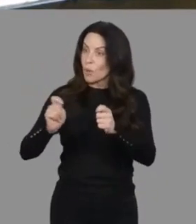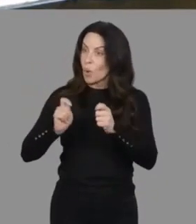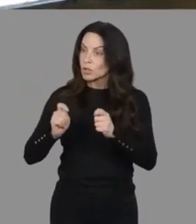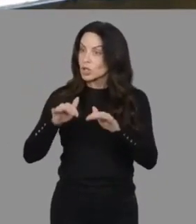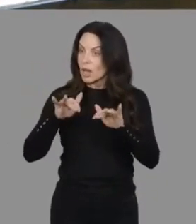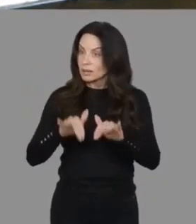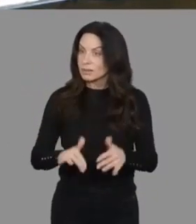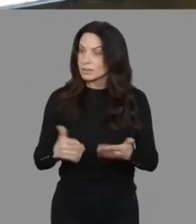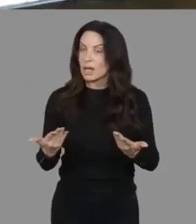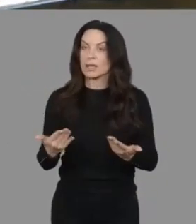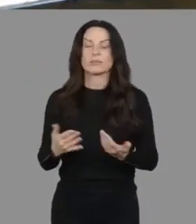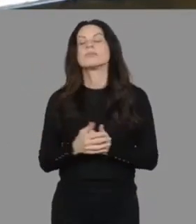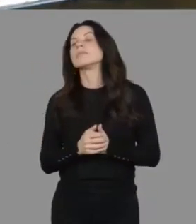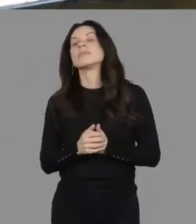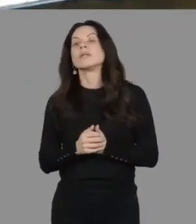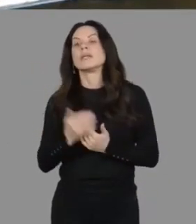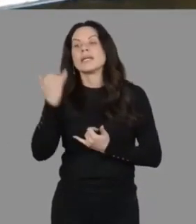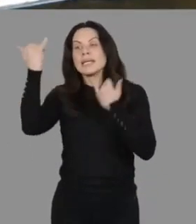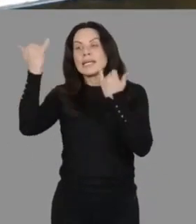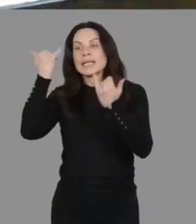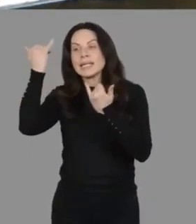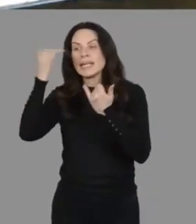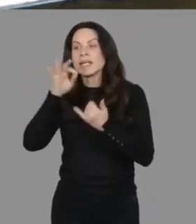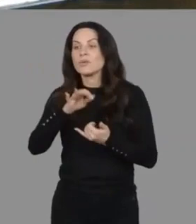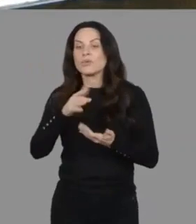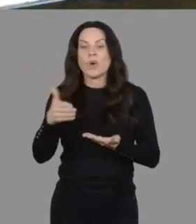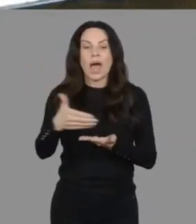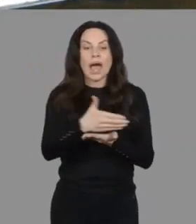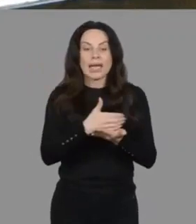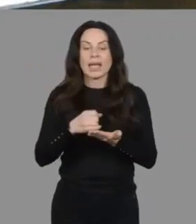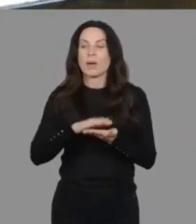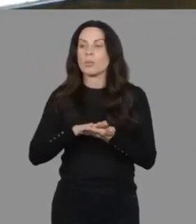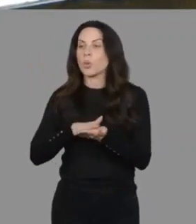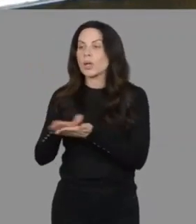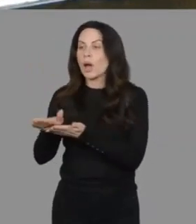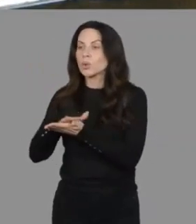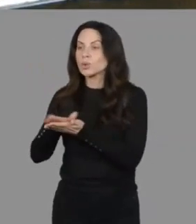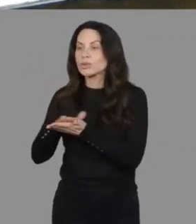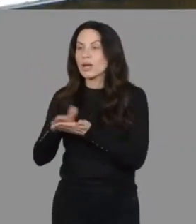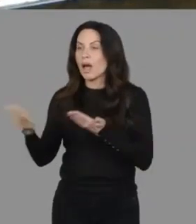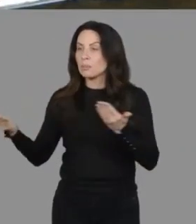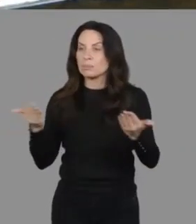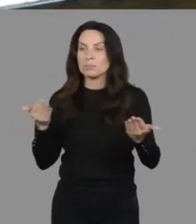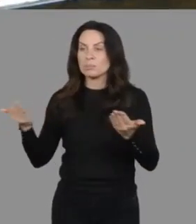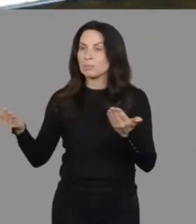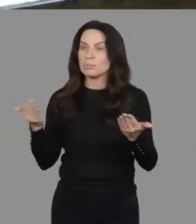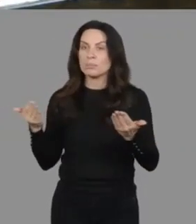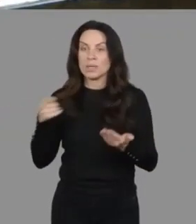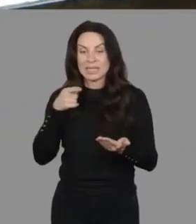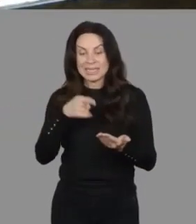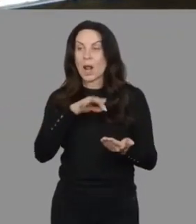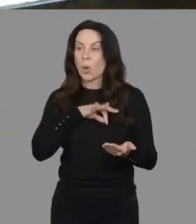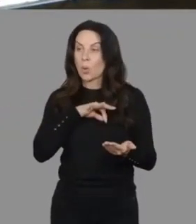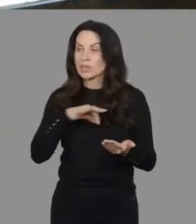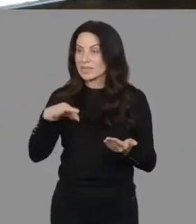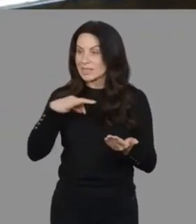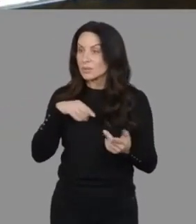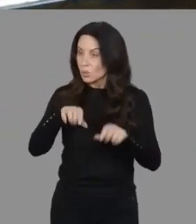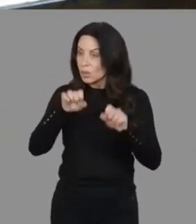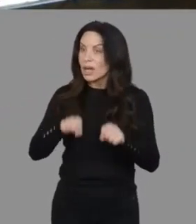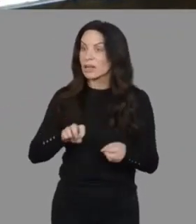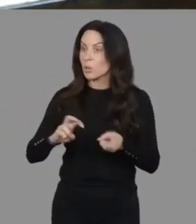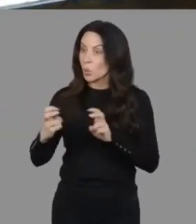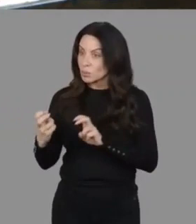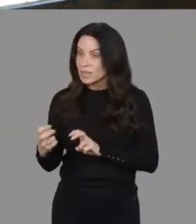sowohl was Ideen für die Einnahmen als auch für die Ausgabenseite angeht, die sich rentieren und die umgesetzt werden